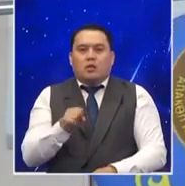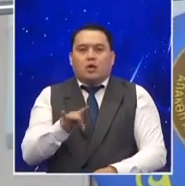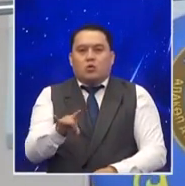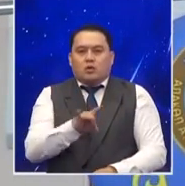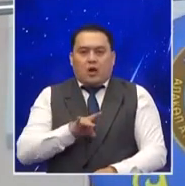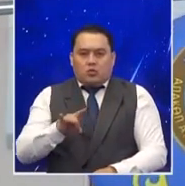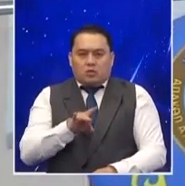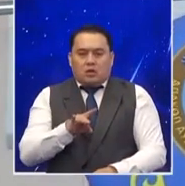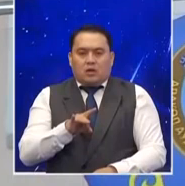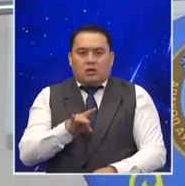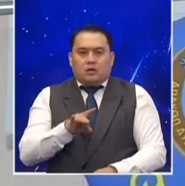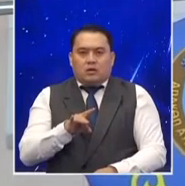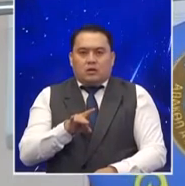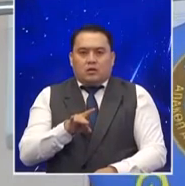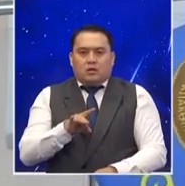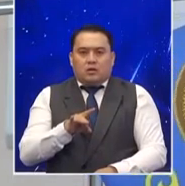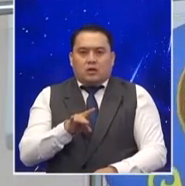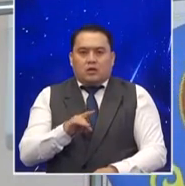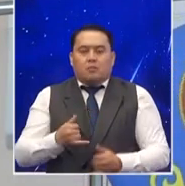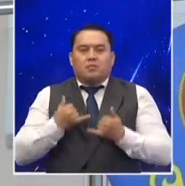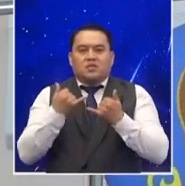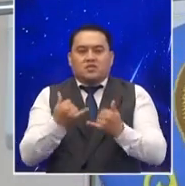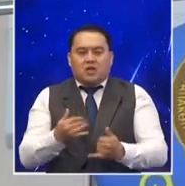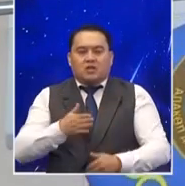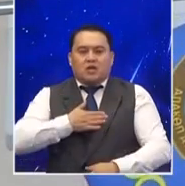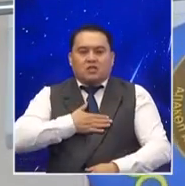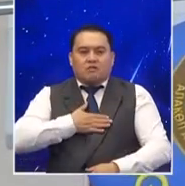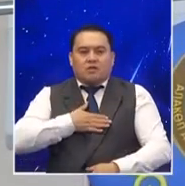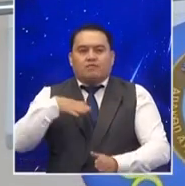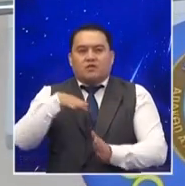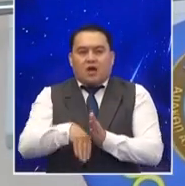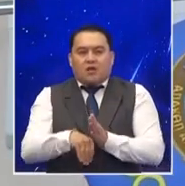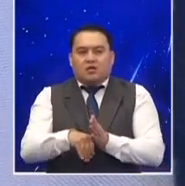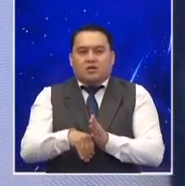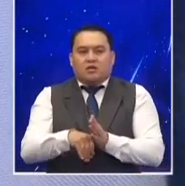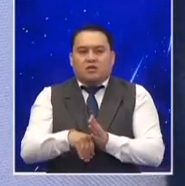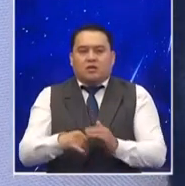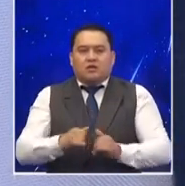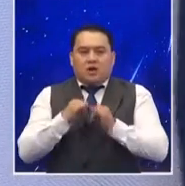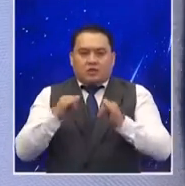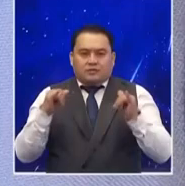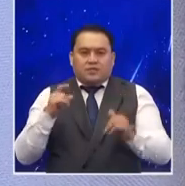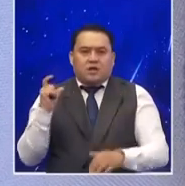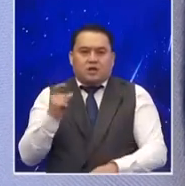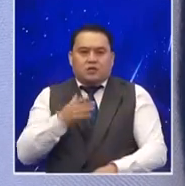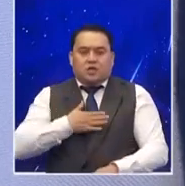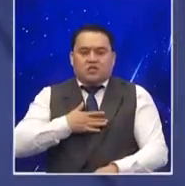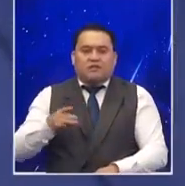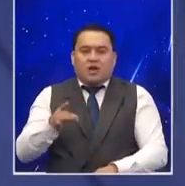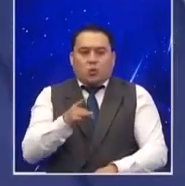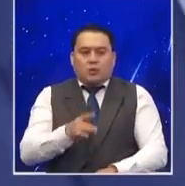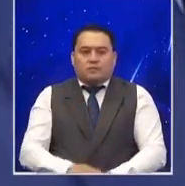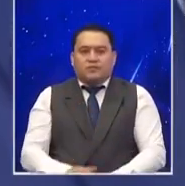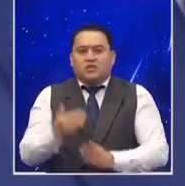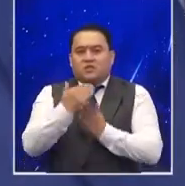района». Ну, это, наверное, признание того, что я внес какой-то вклад в развитие экономики нашего района.